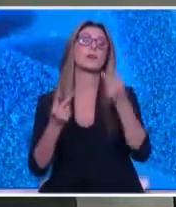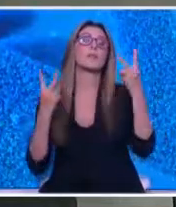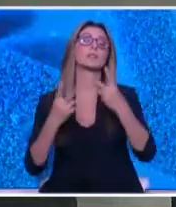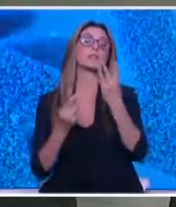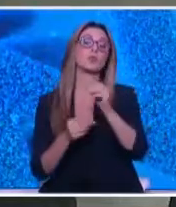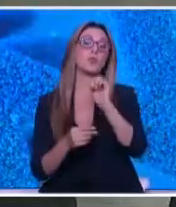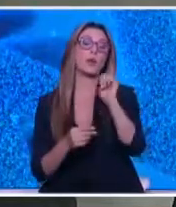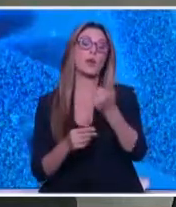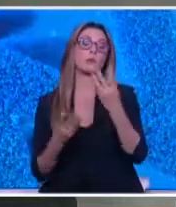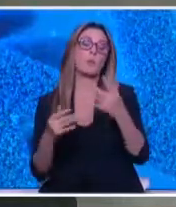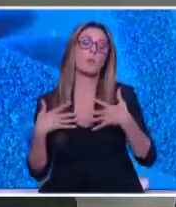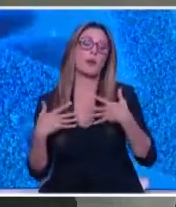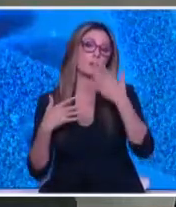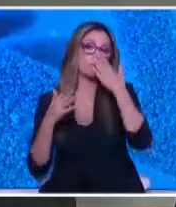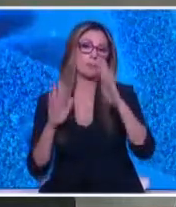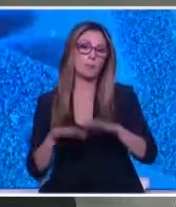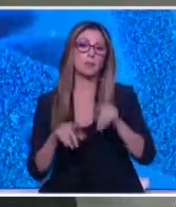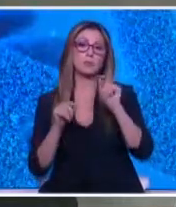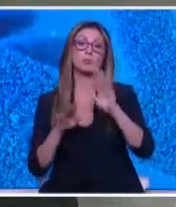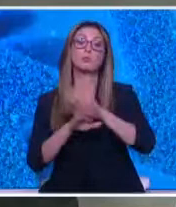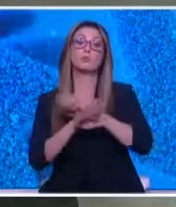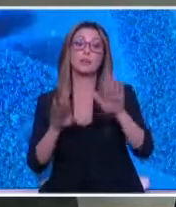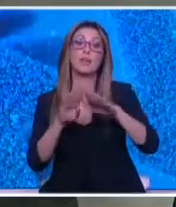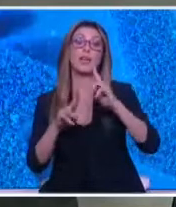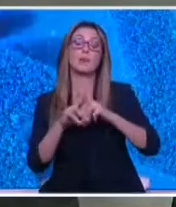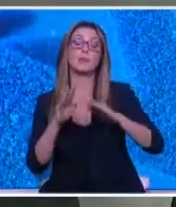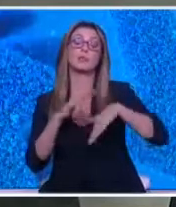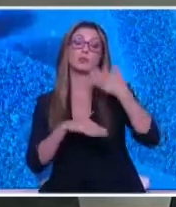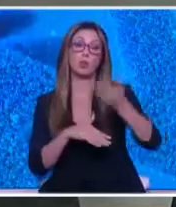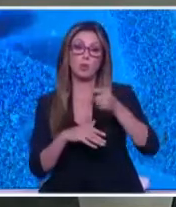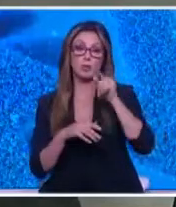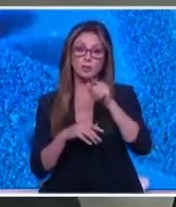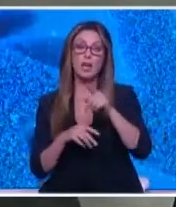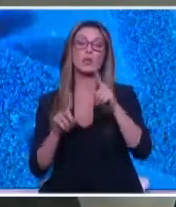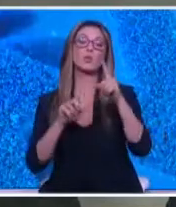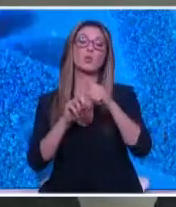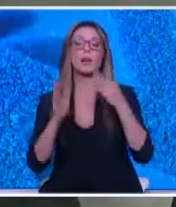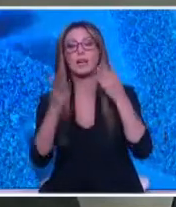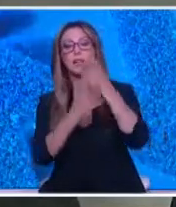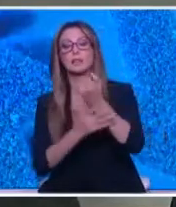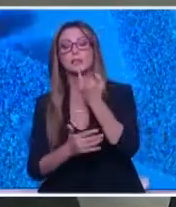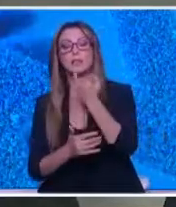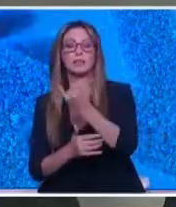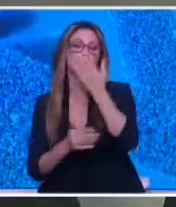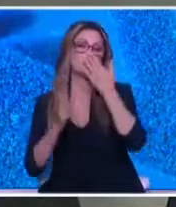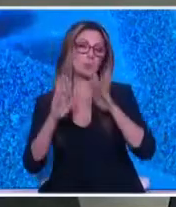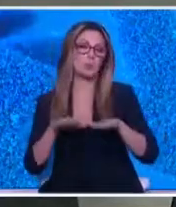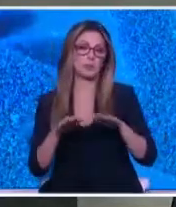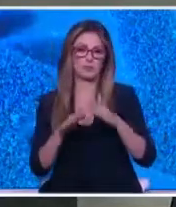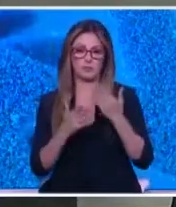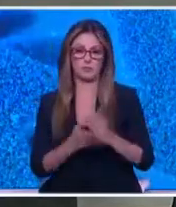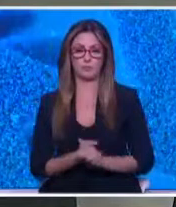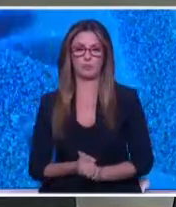oldukça önemli, merakla bekleniyor. Törenin hemen sonrasında ise Hacı Bektaş Veli Türbesi'ne de gitmesi, ziyaret etmesi bekleniyor